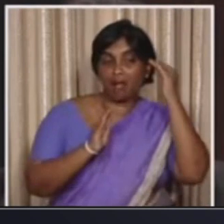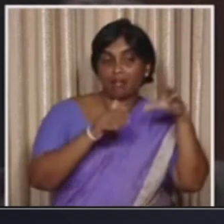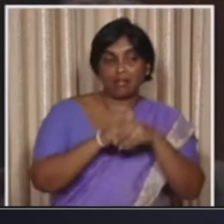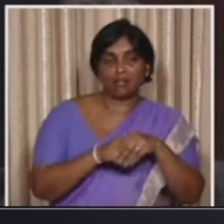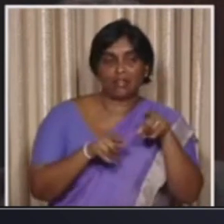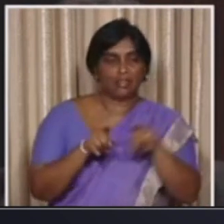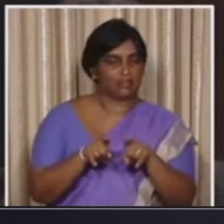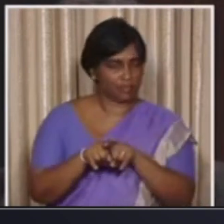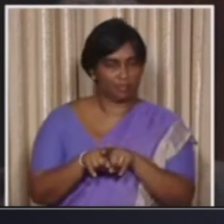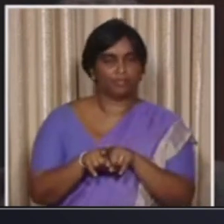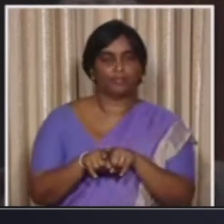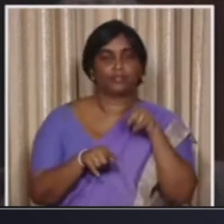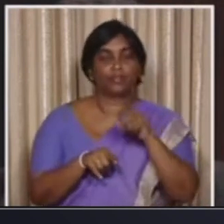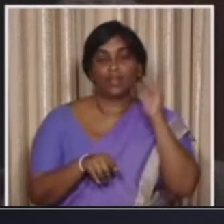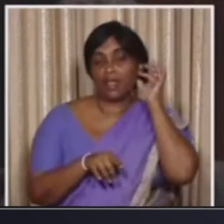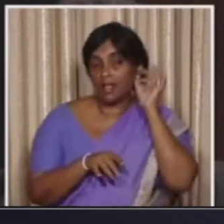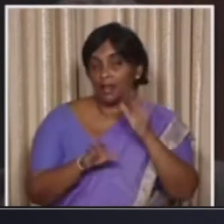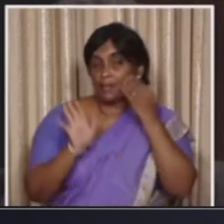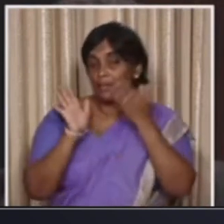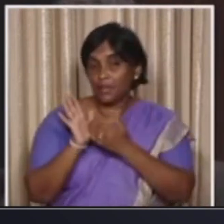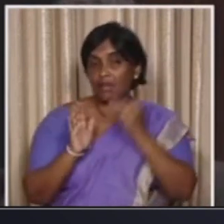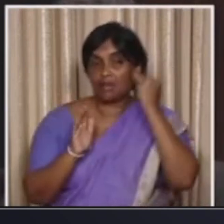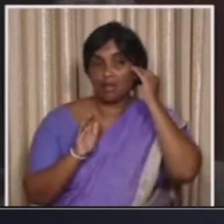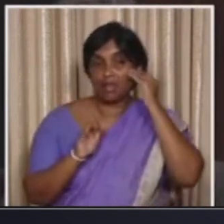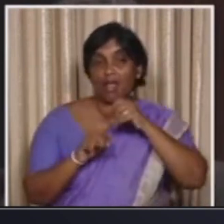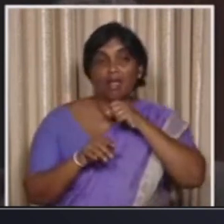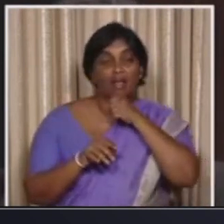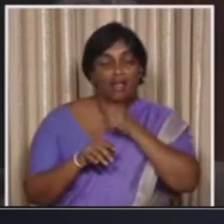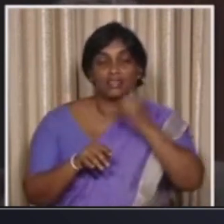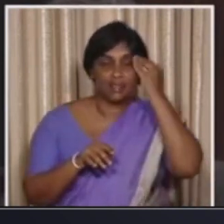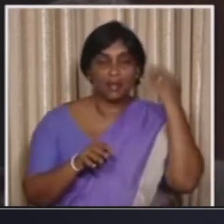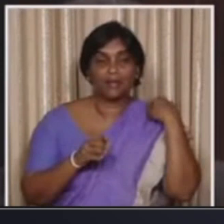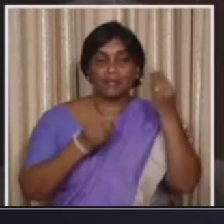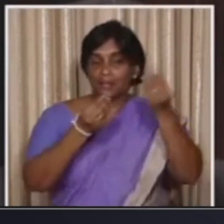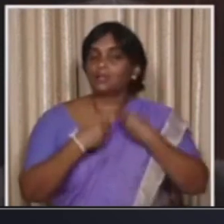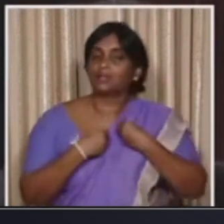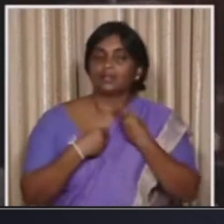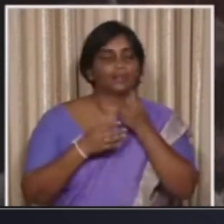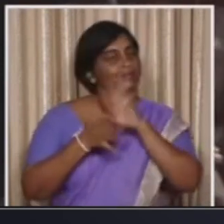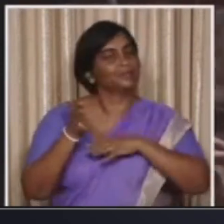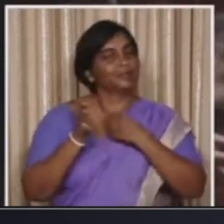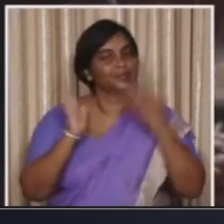නෙවෙයි කරු සභාපතිතුමනි. නංගි බෙන්නලා අත්තම්ම දෙන අයවැයක් තමයි මේ ඉදිරිපත් කළා